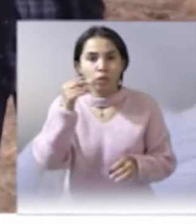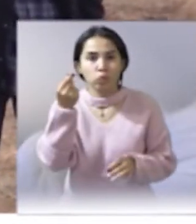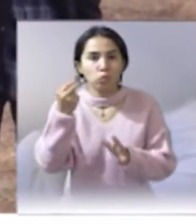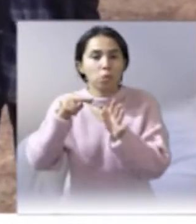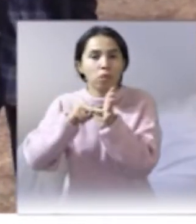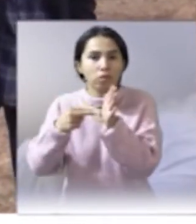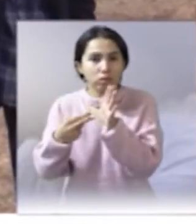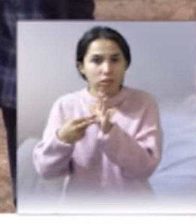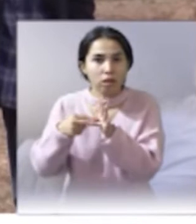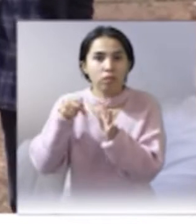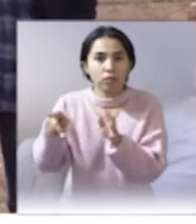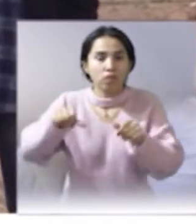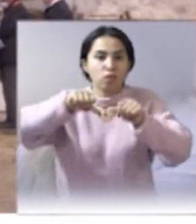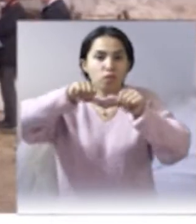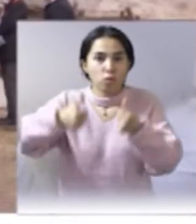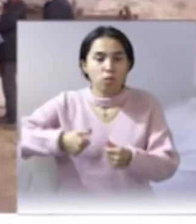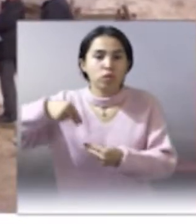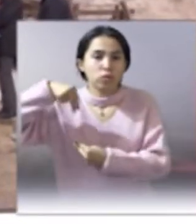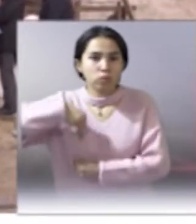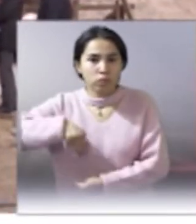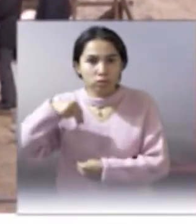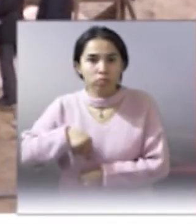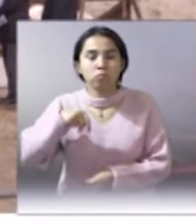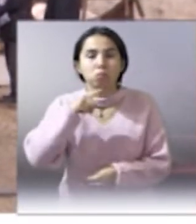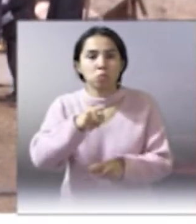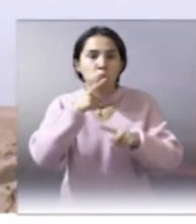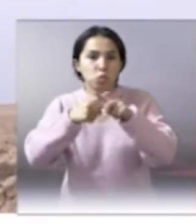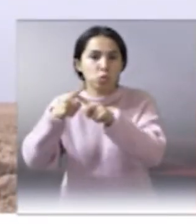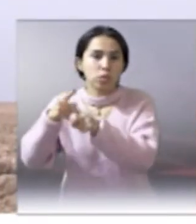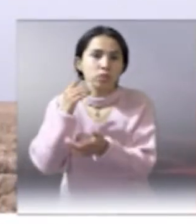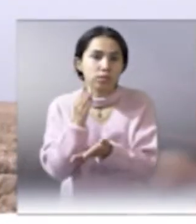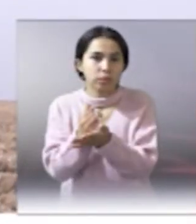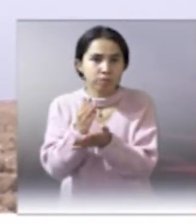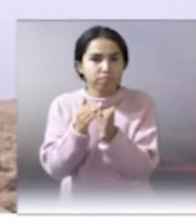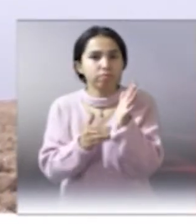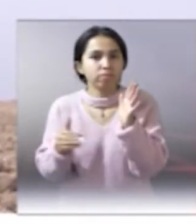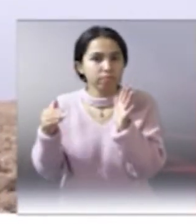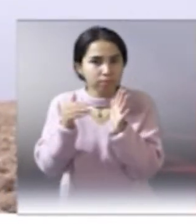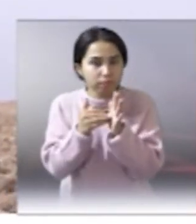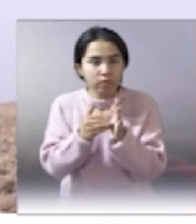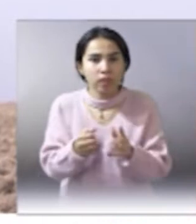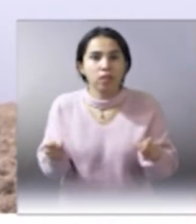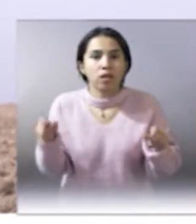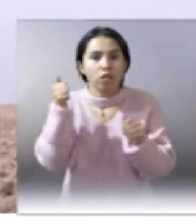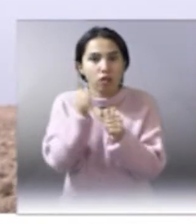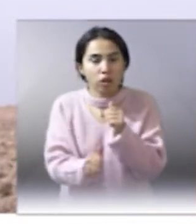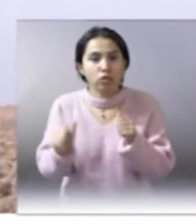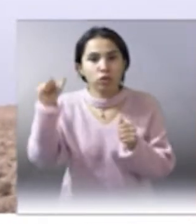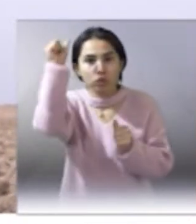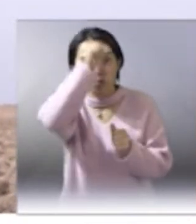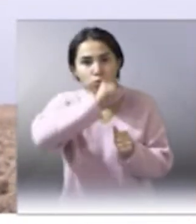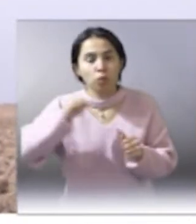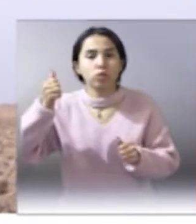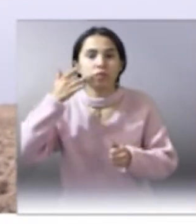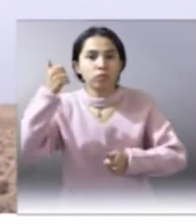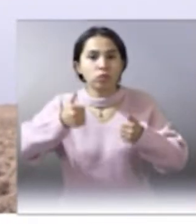000 есть стабильный доход. Остальные сидят на пособиях и сезонных работах. В этой связи Аскар Мырзахметов предложил превратить личные